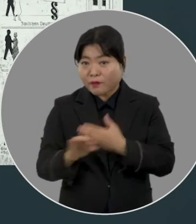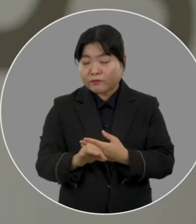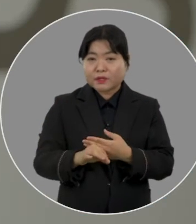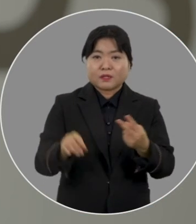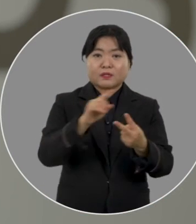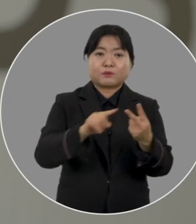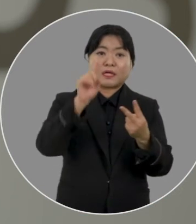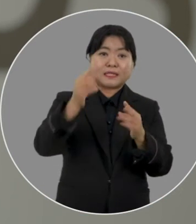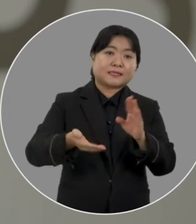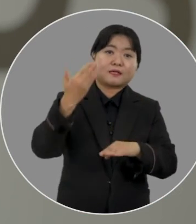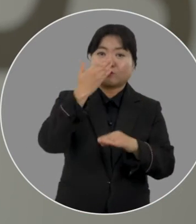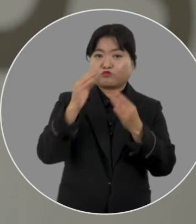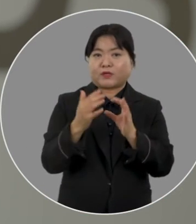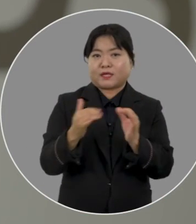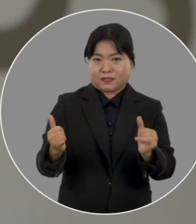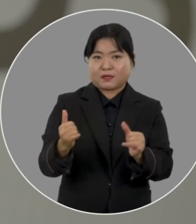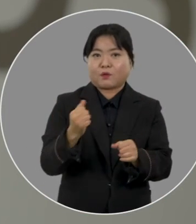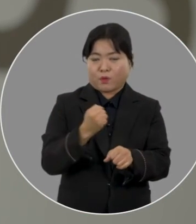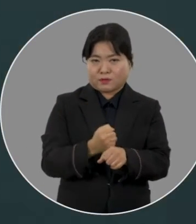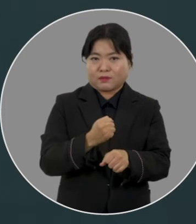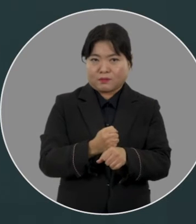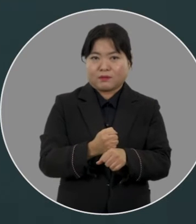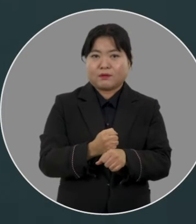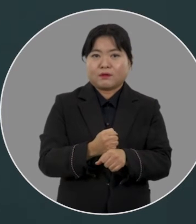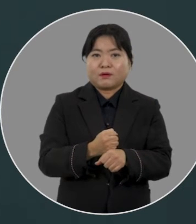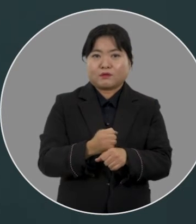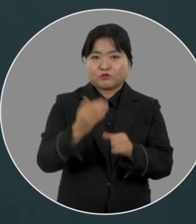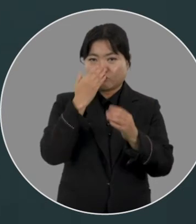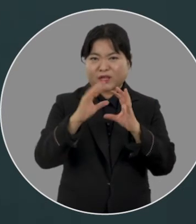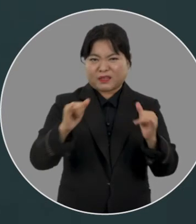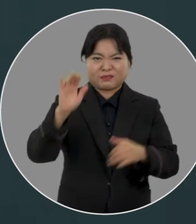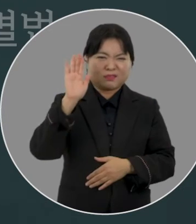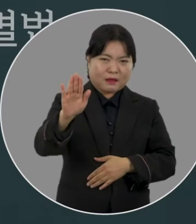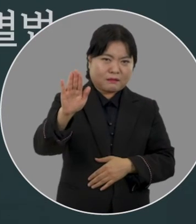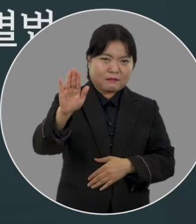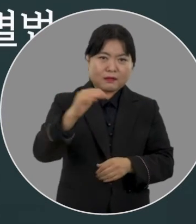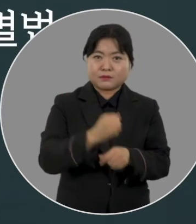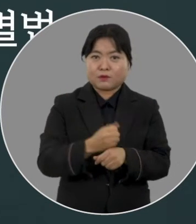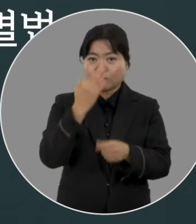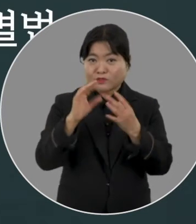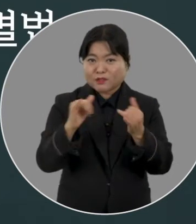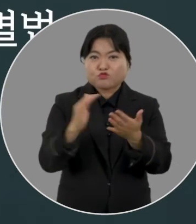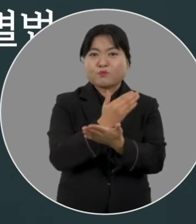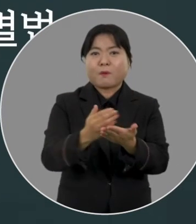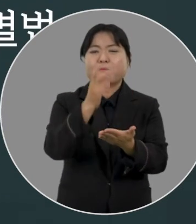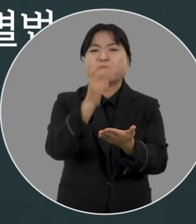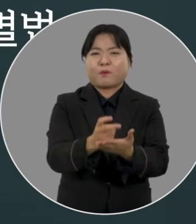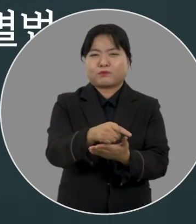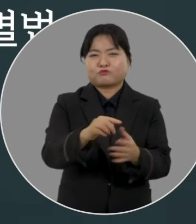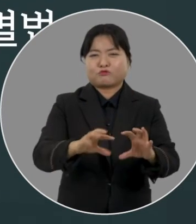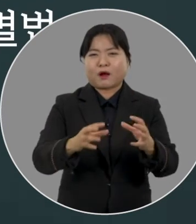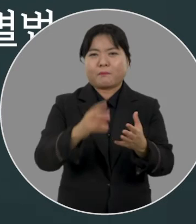유대인이면 2분의 1 이상이 유대인이면 유대인이다 라고 해서 유대인 구별법을